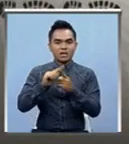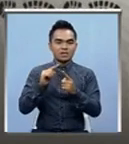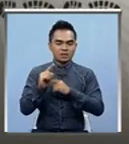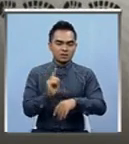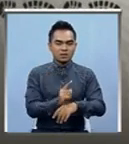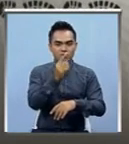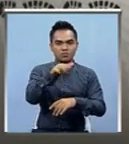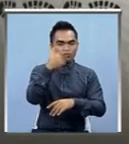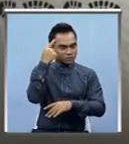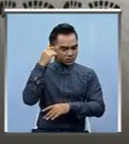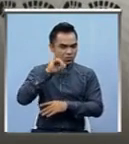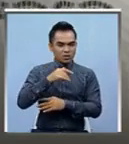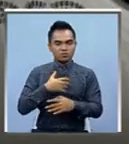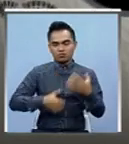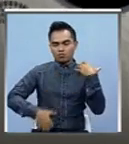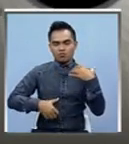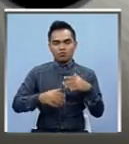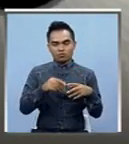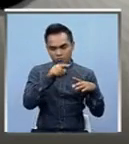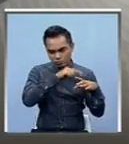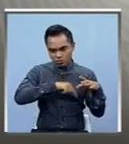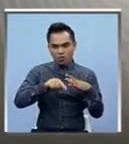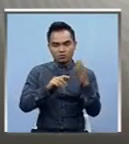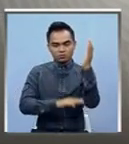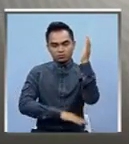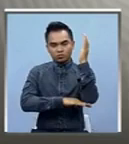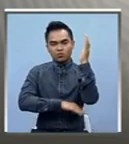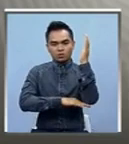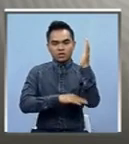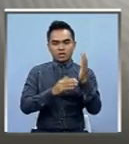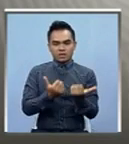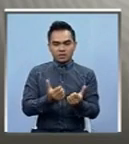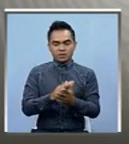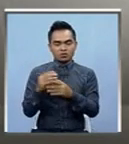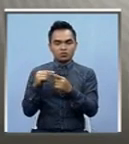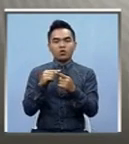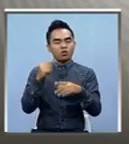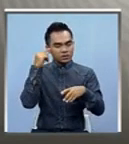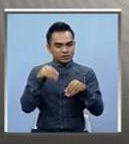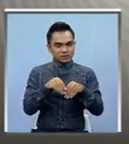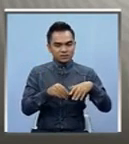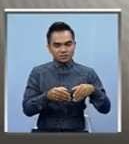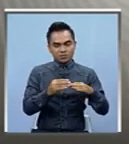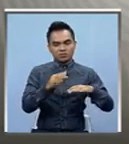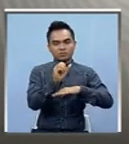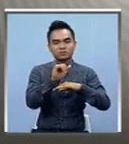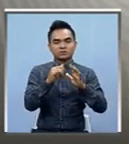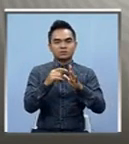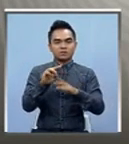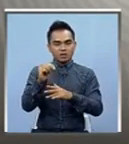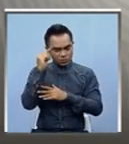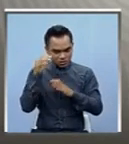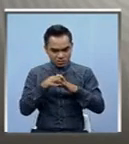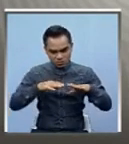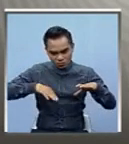ที่จังหวัดลพบุรีมาต่อการเดินทางที่อนุสาวรีย์ชัยสมรภูมิไปลงมือในจุดเกิดเหตุก่อนที่คนร้ายจะหลบหนีไปท